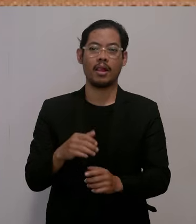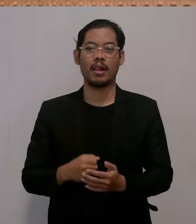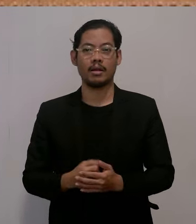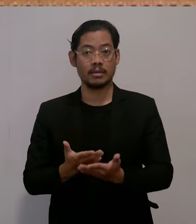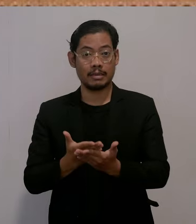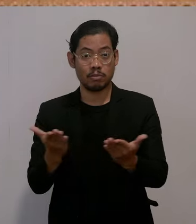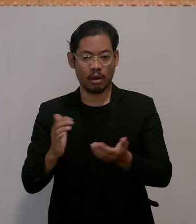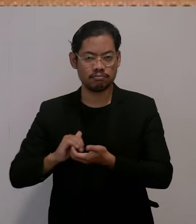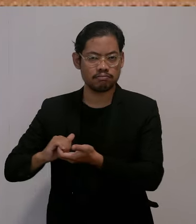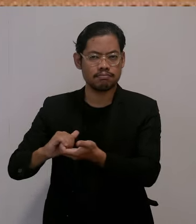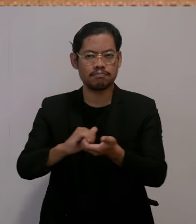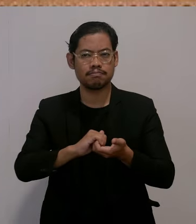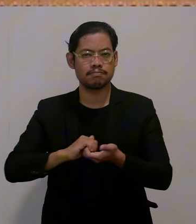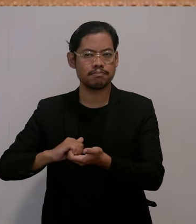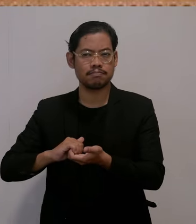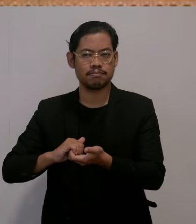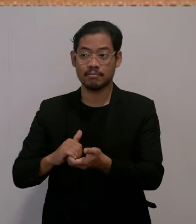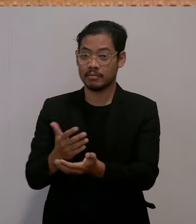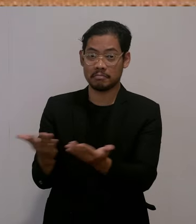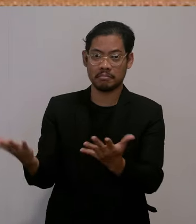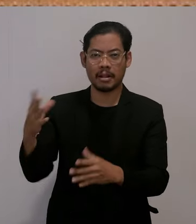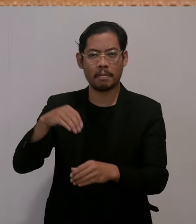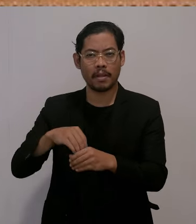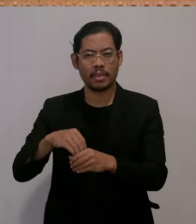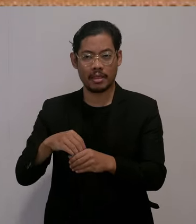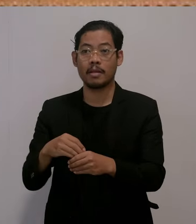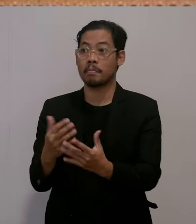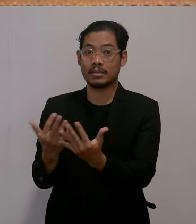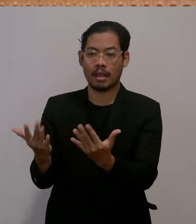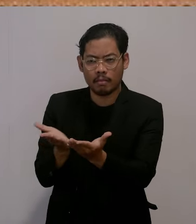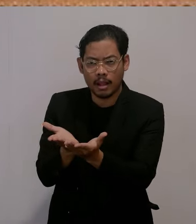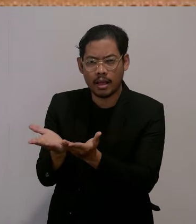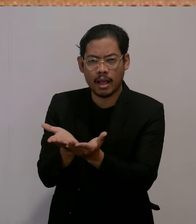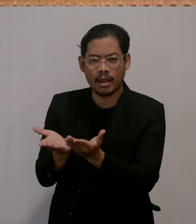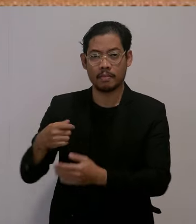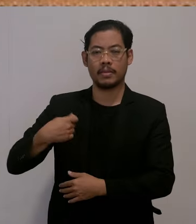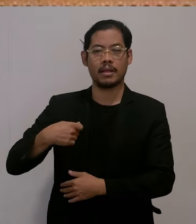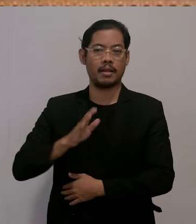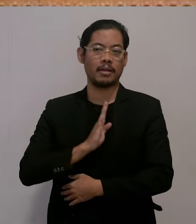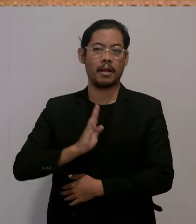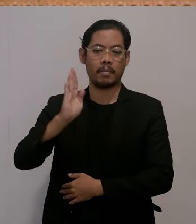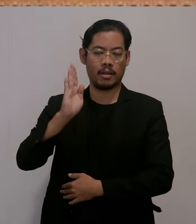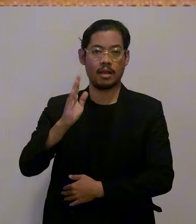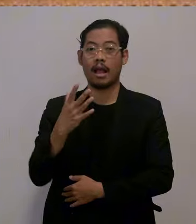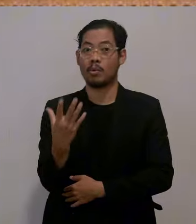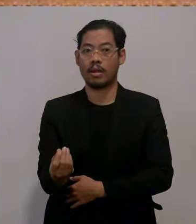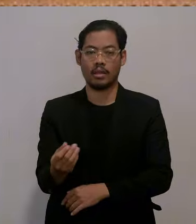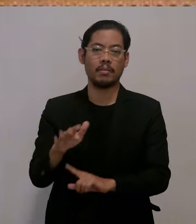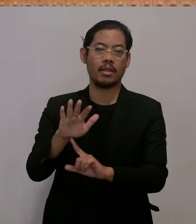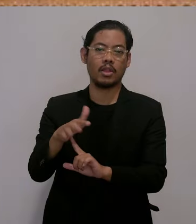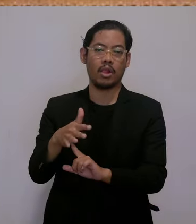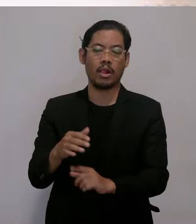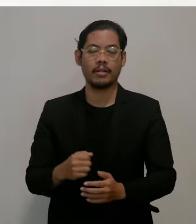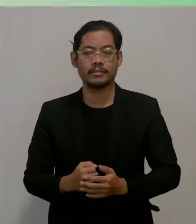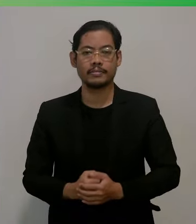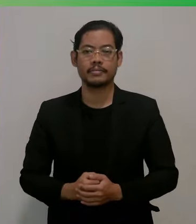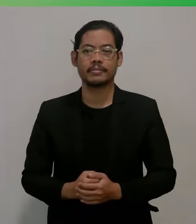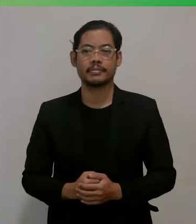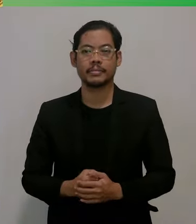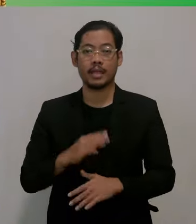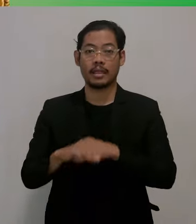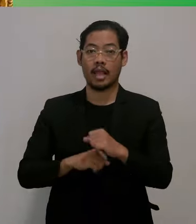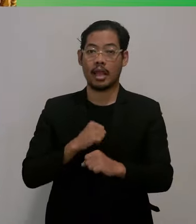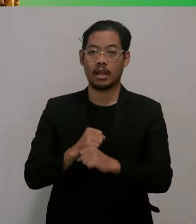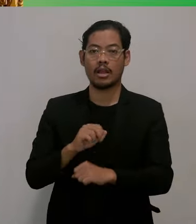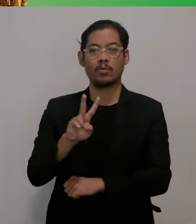seluruh stakeholder dari pengguna layanan yang ada di Kementerian Agama Kabupaten Bantul. Pada